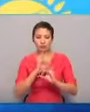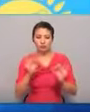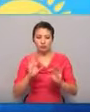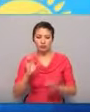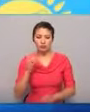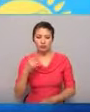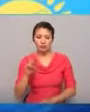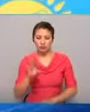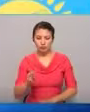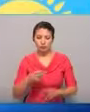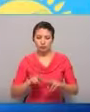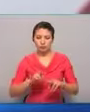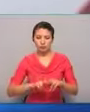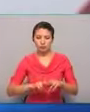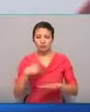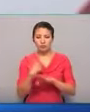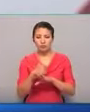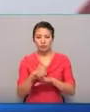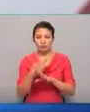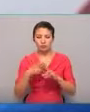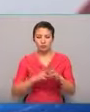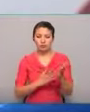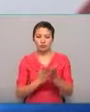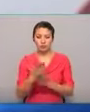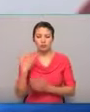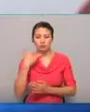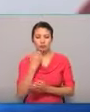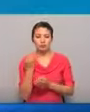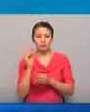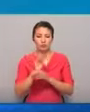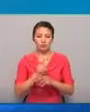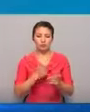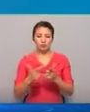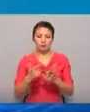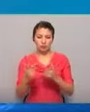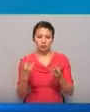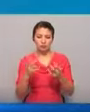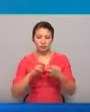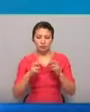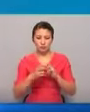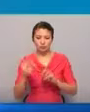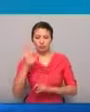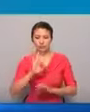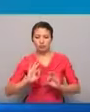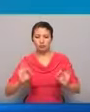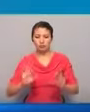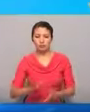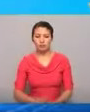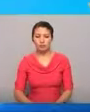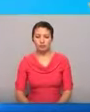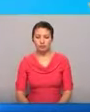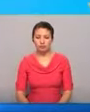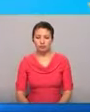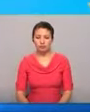көмек тағайындау мәселесін сөз еткен төраға ол бағытта да әлі де жетілдіруді қажет ететін мәселелердің барын баяндады. Қазір